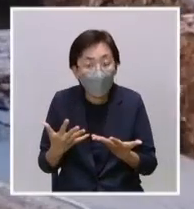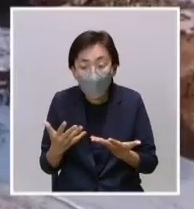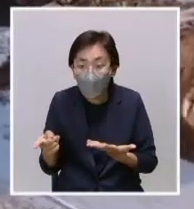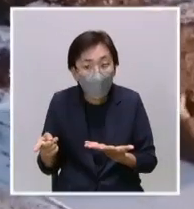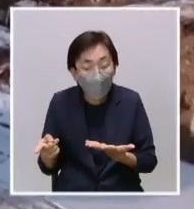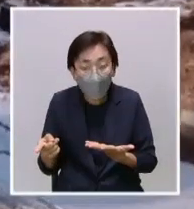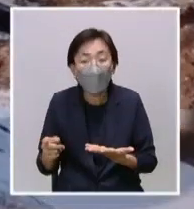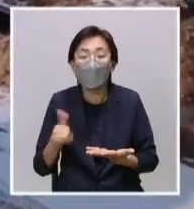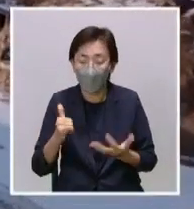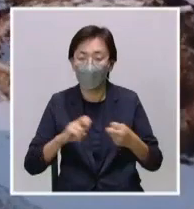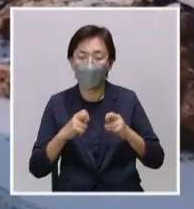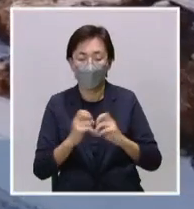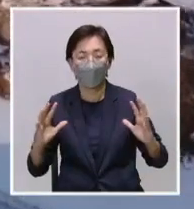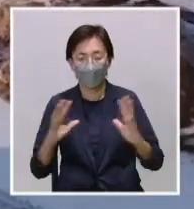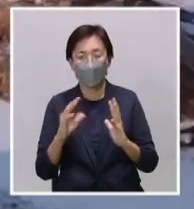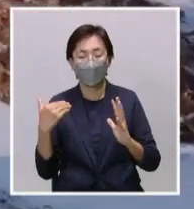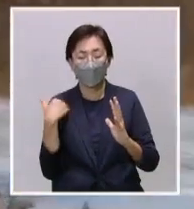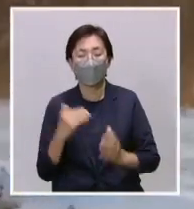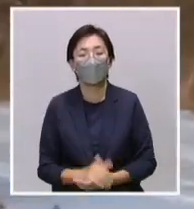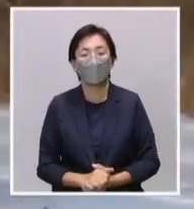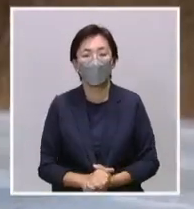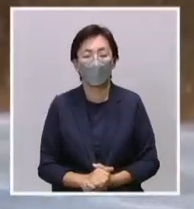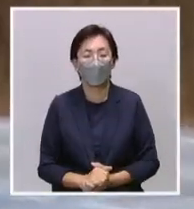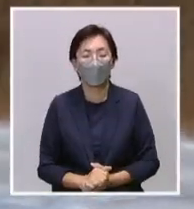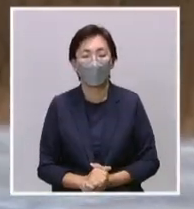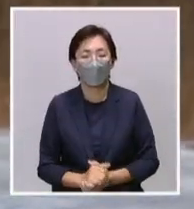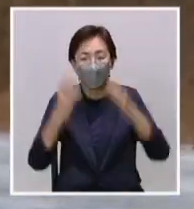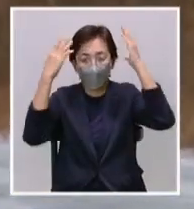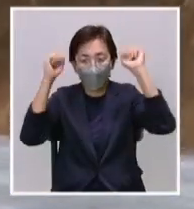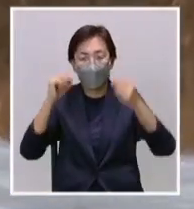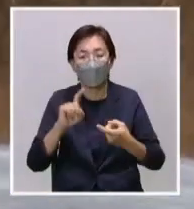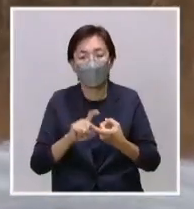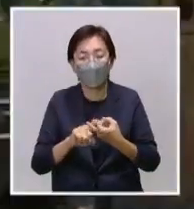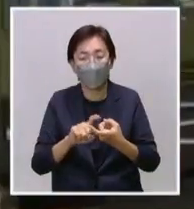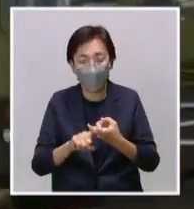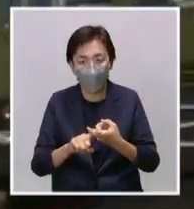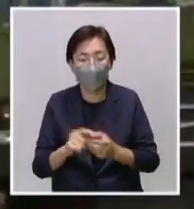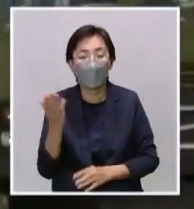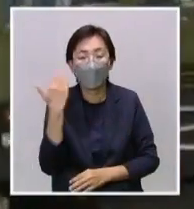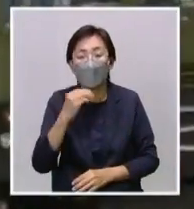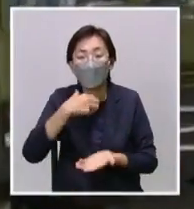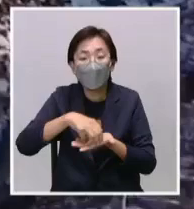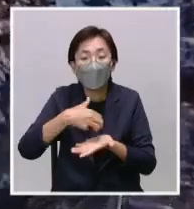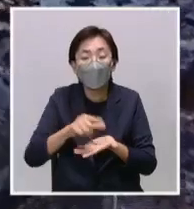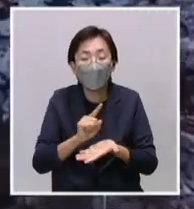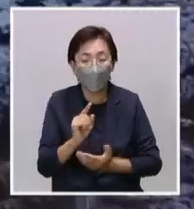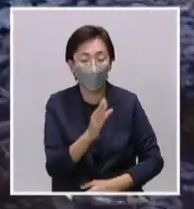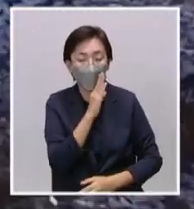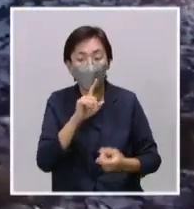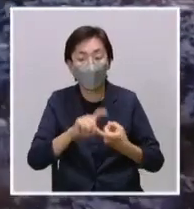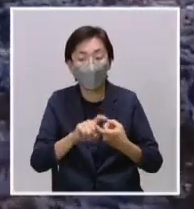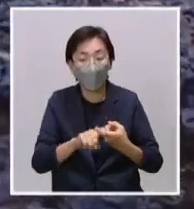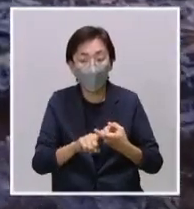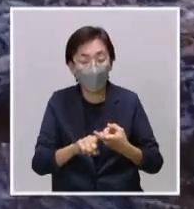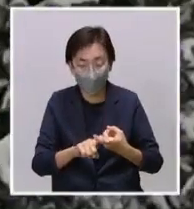ล้มเลยว่าจะมีการเผชิญหน้าการเกิดขึ้นนะคะก่อนทั้งนี้ประธานาธิบดีวลาดิเมียร์ปูตินผู้นำรัสเซียก็เคยกล่าวเขาว่าหากรัสเซีย